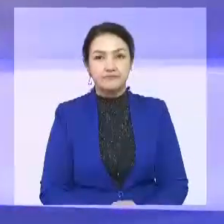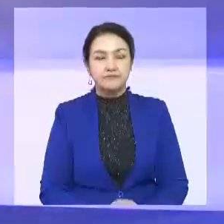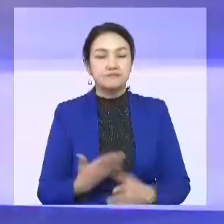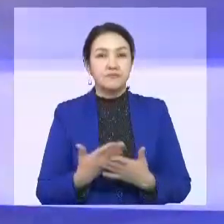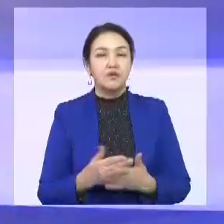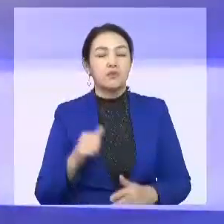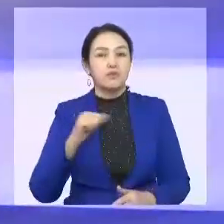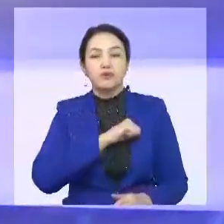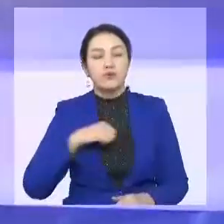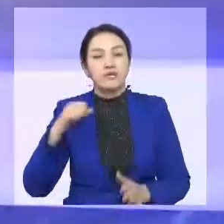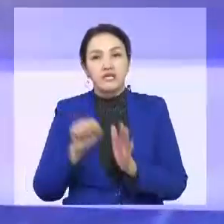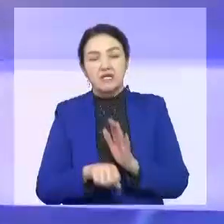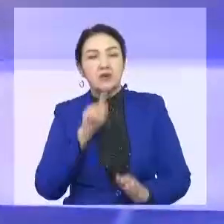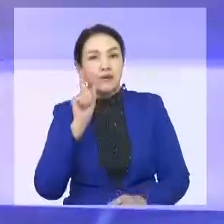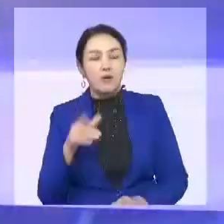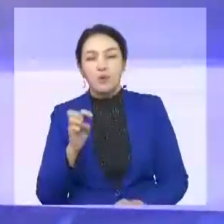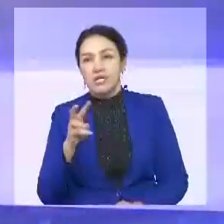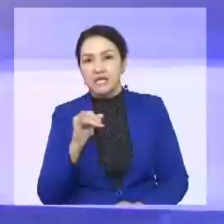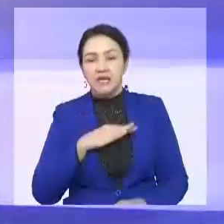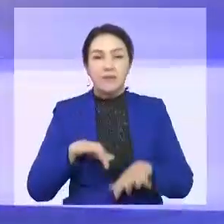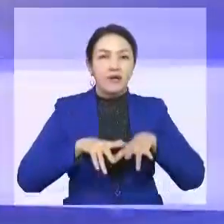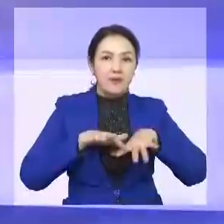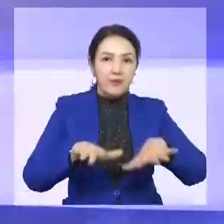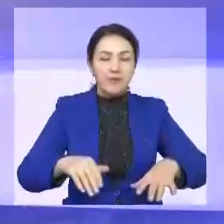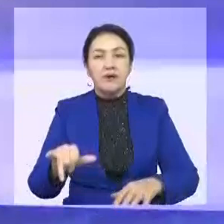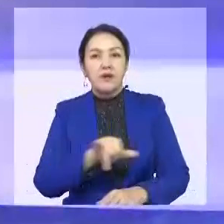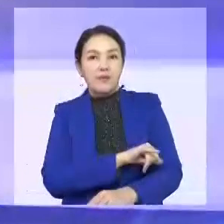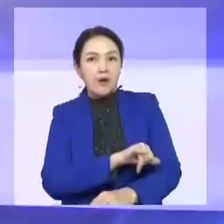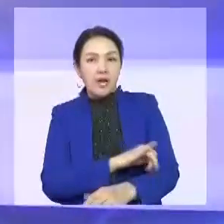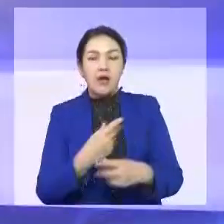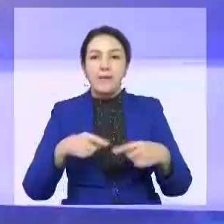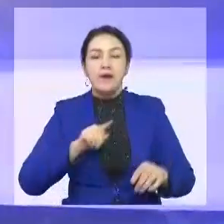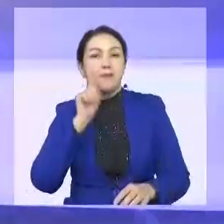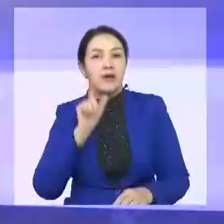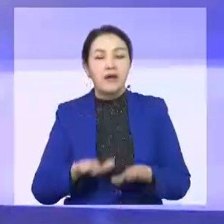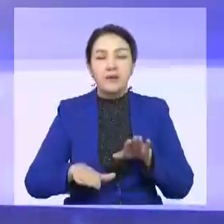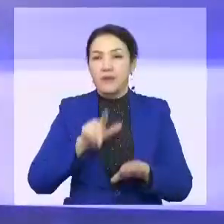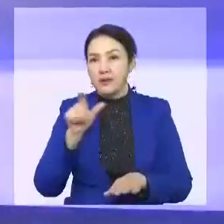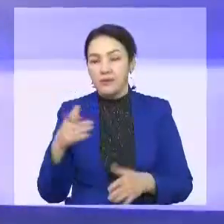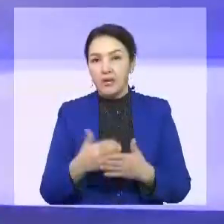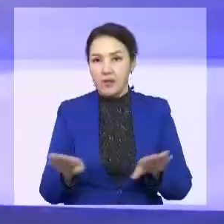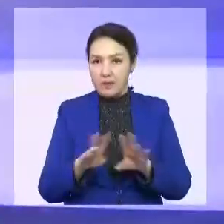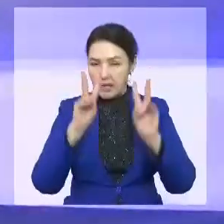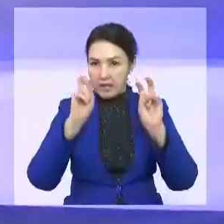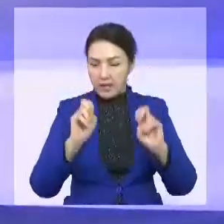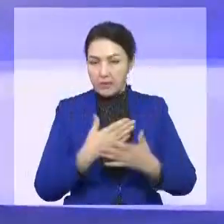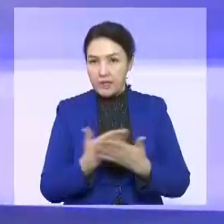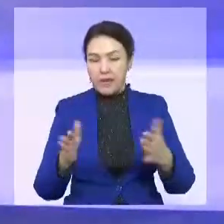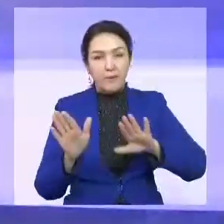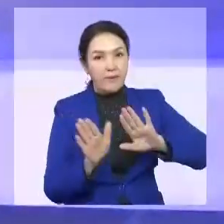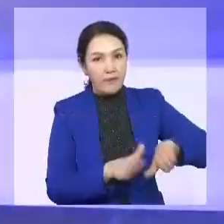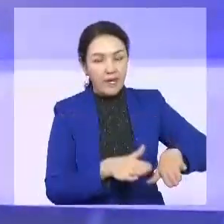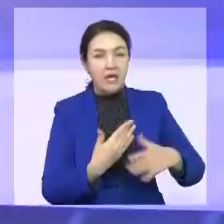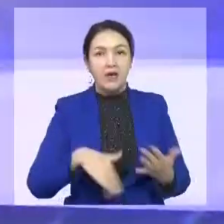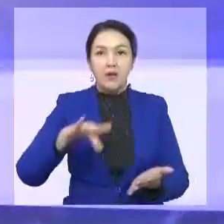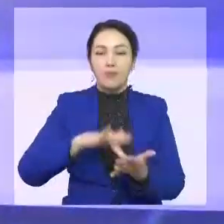Профилактика суицида, подросткового буллинга и распространение наркотиков среди подрастающего поколения. Этой теме была посвящена прошедшая в одном